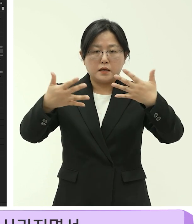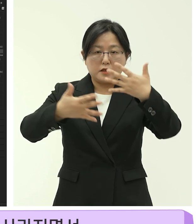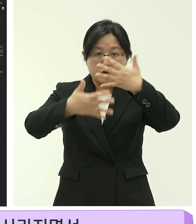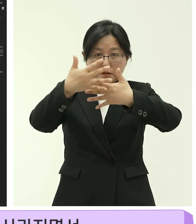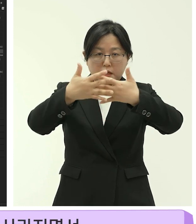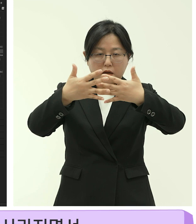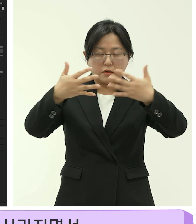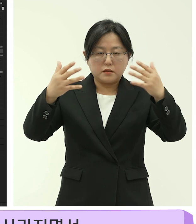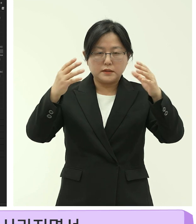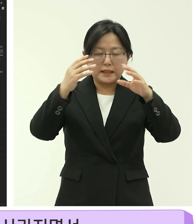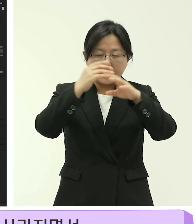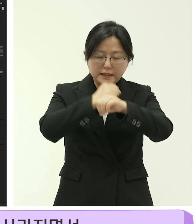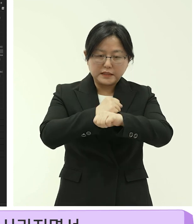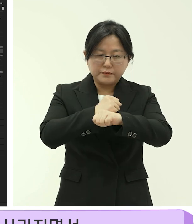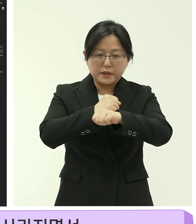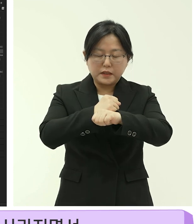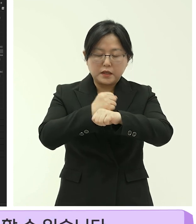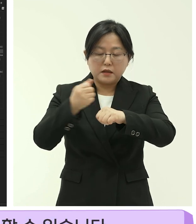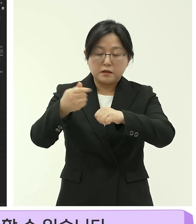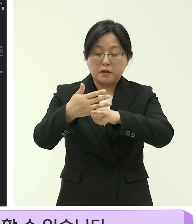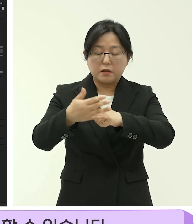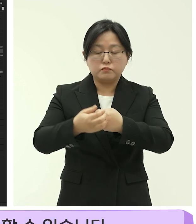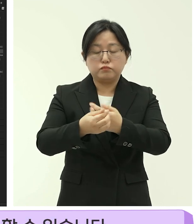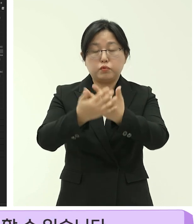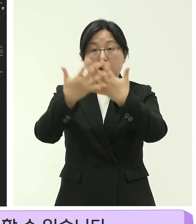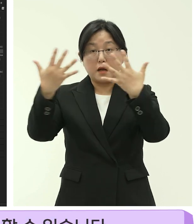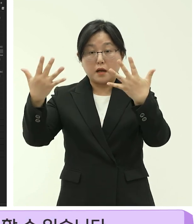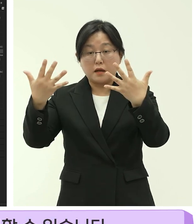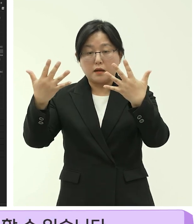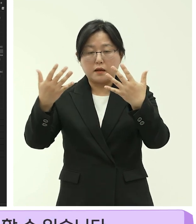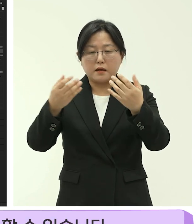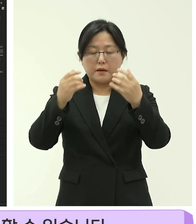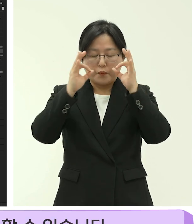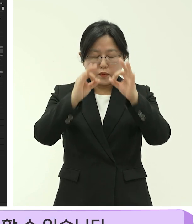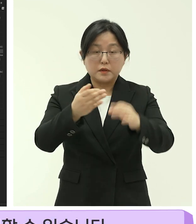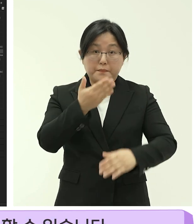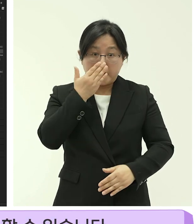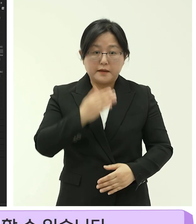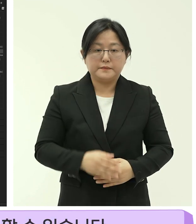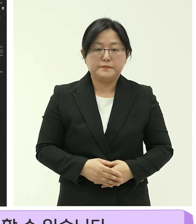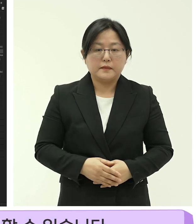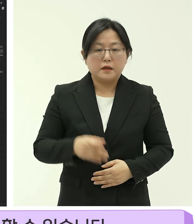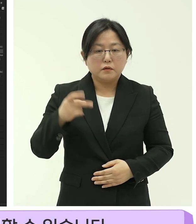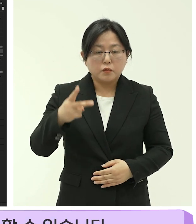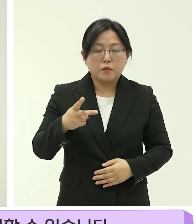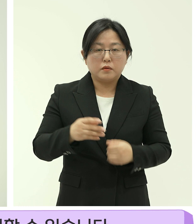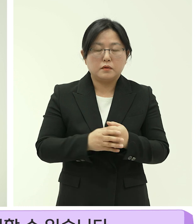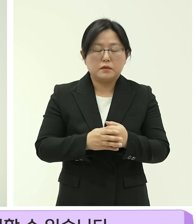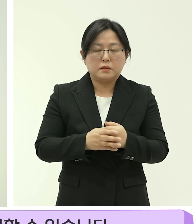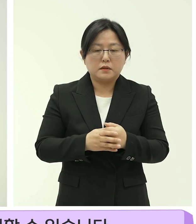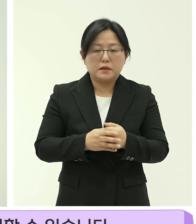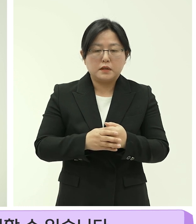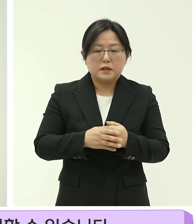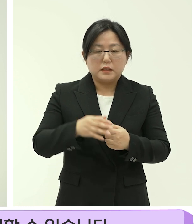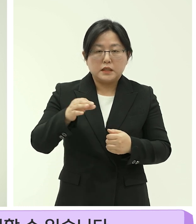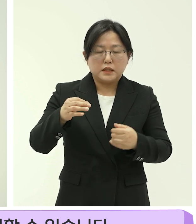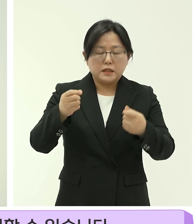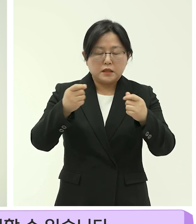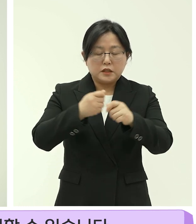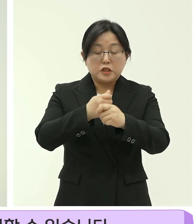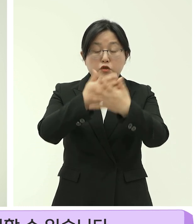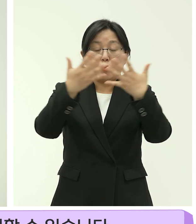장면이 서서히 사라지면서 자연스럽게 다음 장면이 나오는 것을 확인할 수 있습니다. 그리고